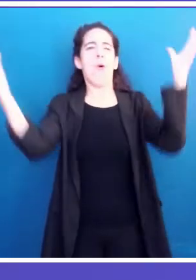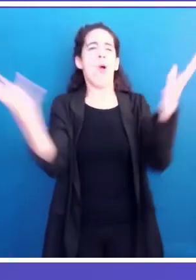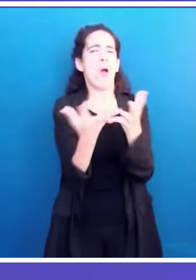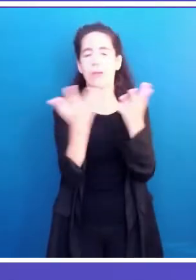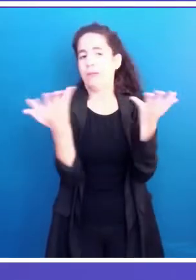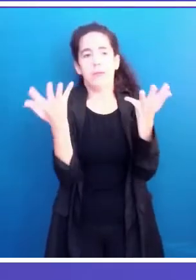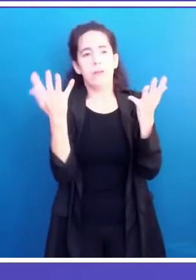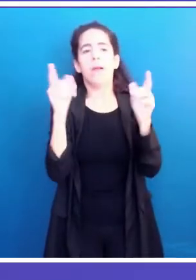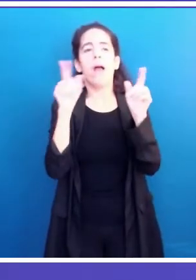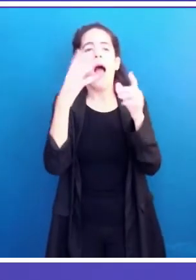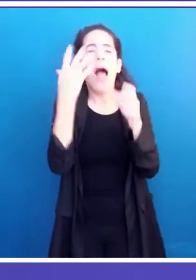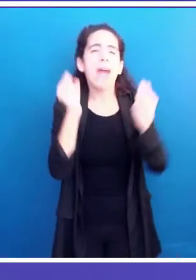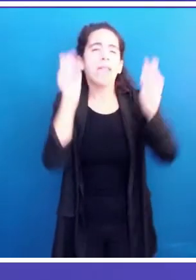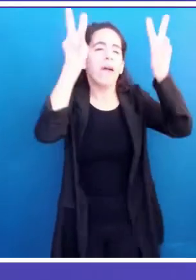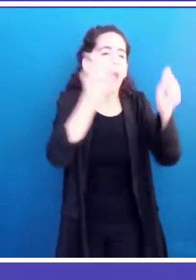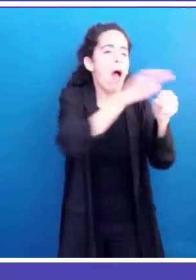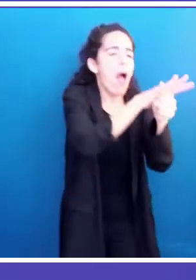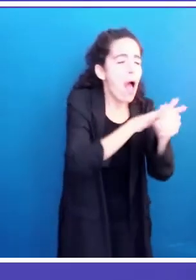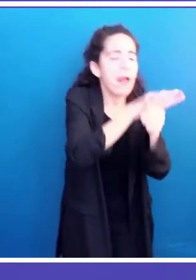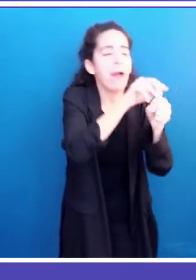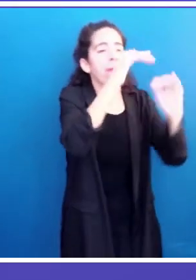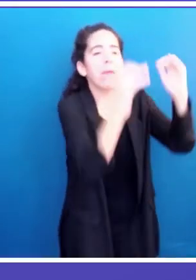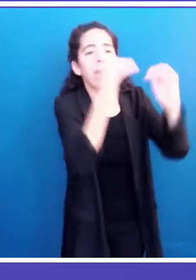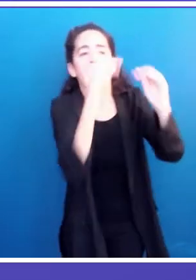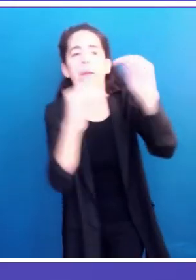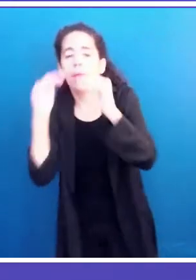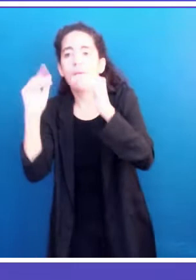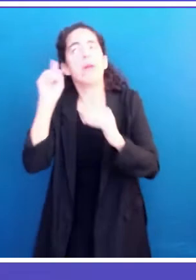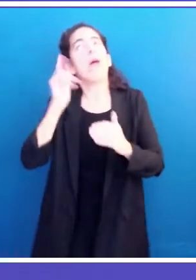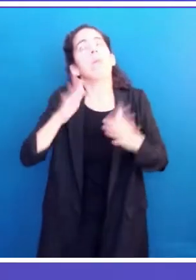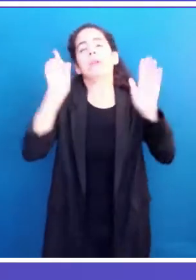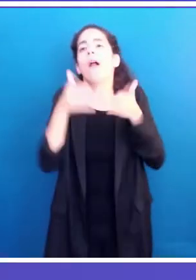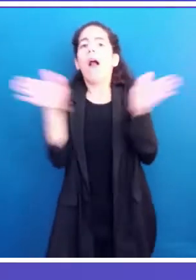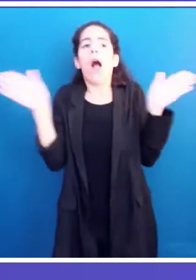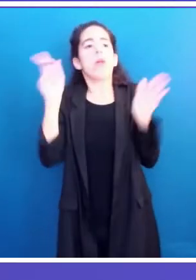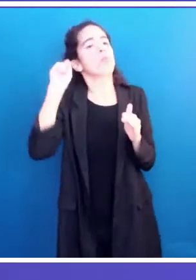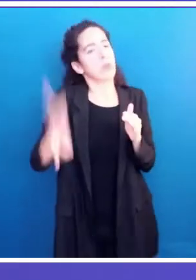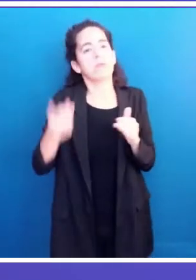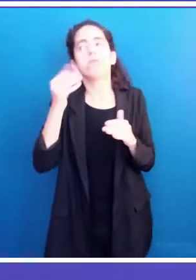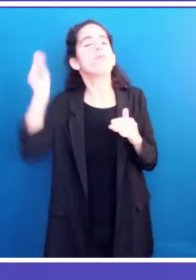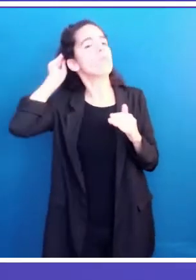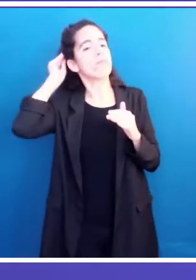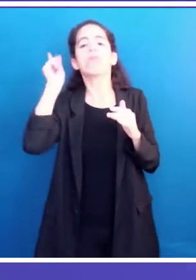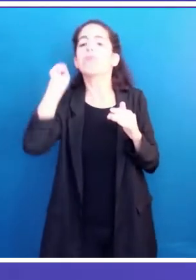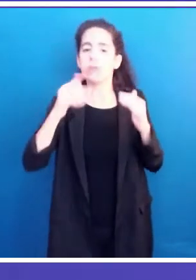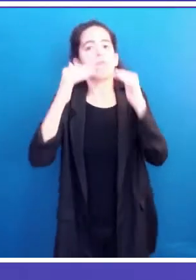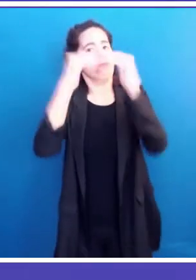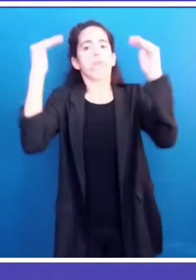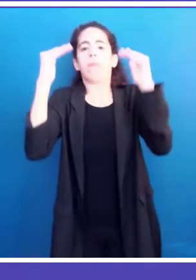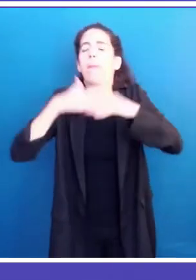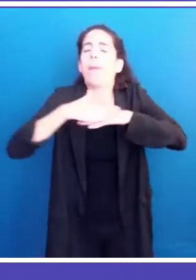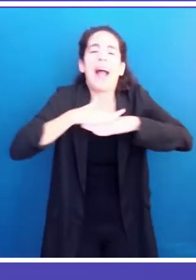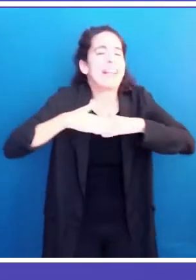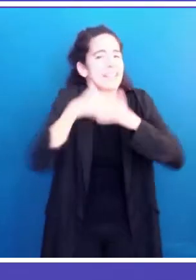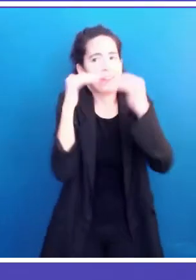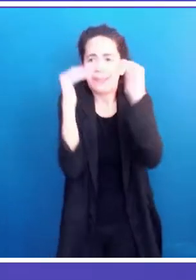على النوع الاجتماعي. فهذا ليست مشكلة في مدينة واحدة بل في كافة أنحاء العالم، لذلك علينا أن نضافر الجهود وأن نقوم بالتشبيك في هذا